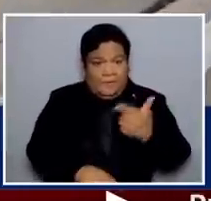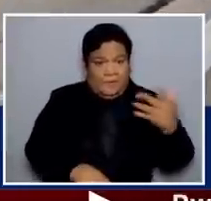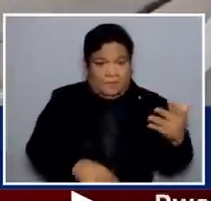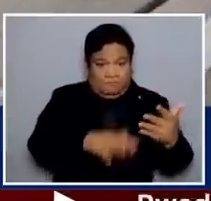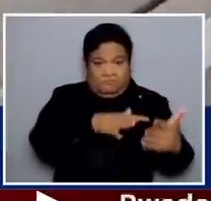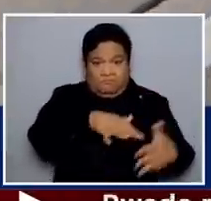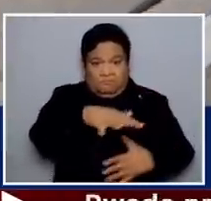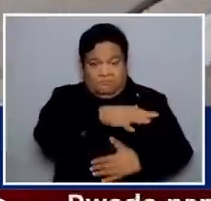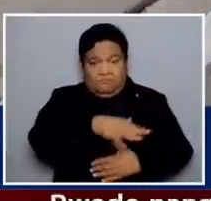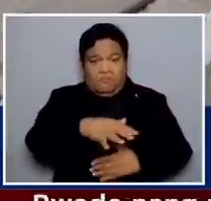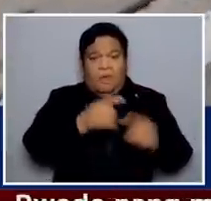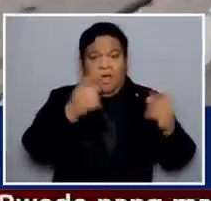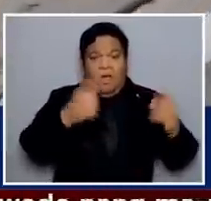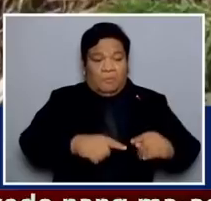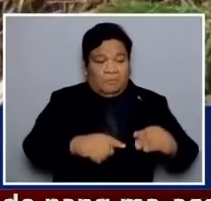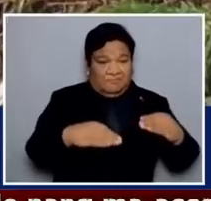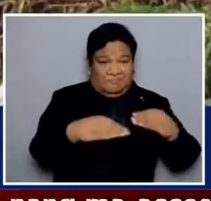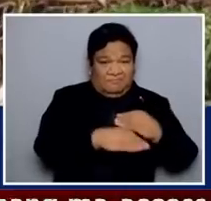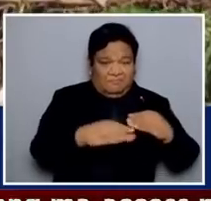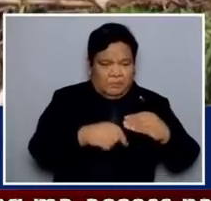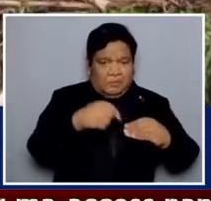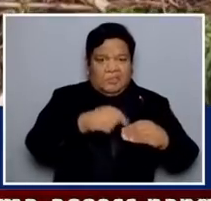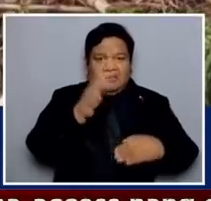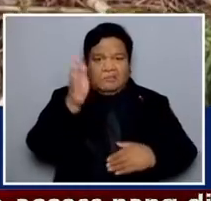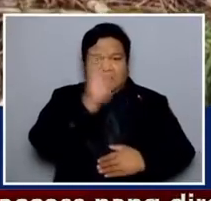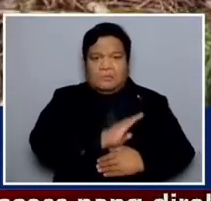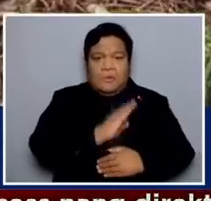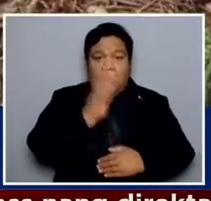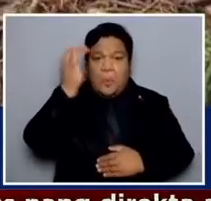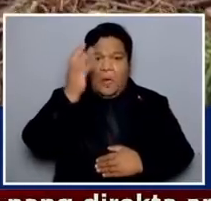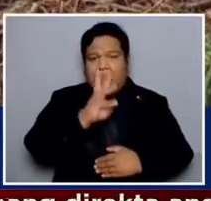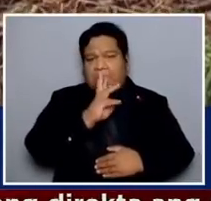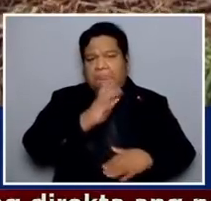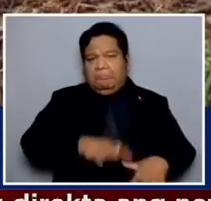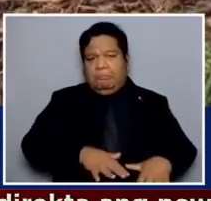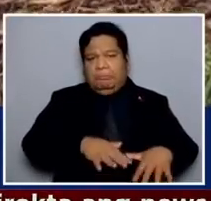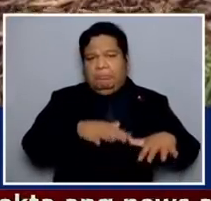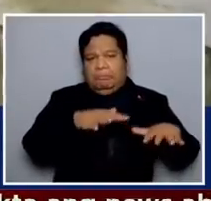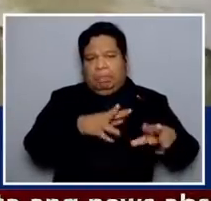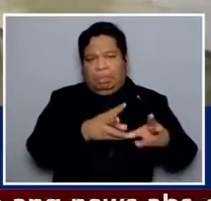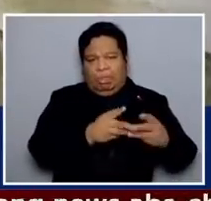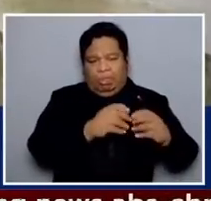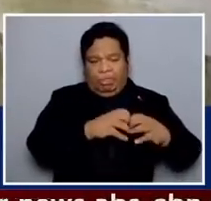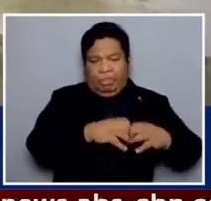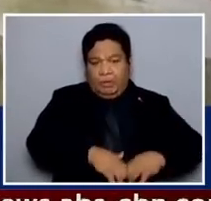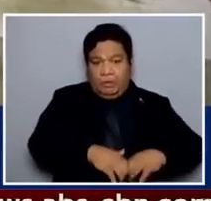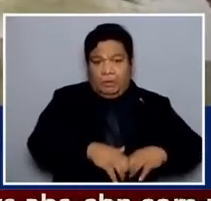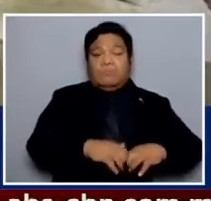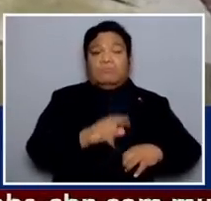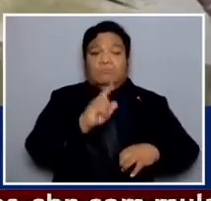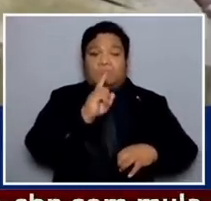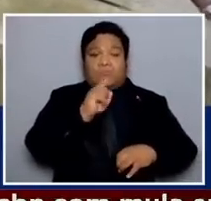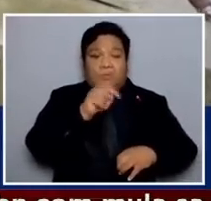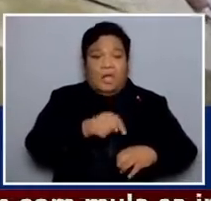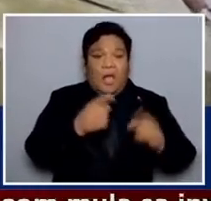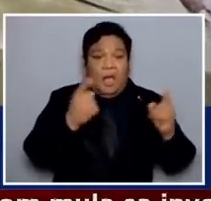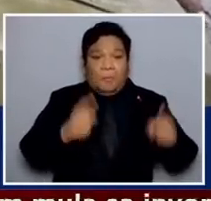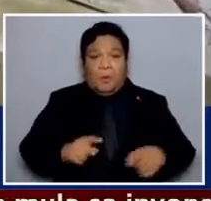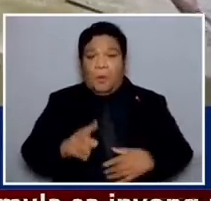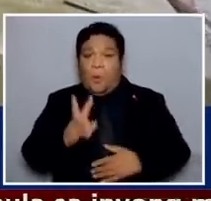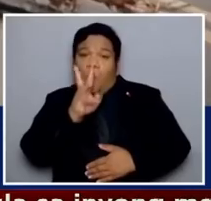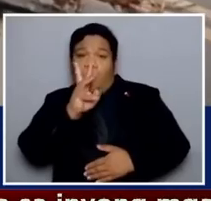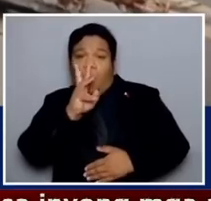ng kalsada dahil din sa baha. Ayon sa post ng barangay Conel, umapaw ang tubig mula sa sapa sa